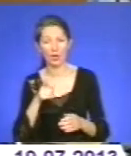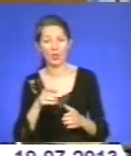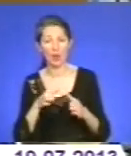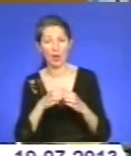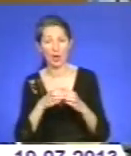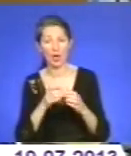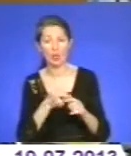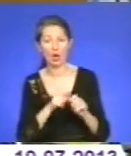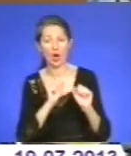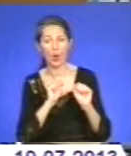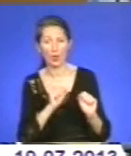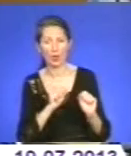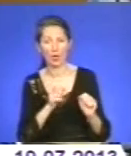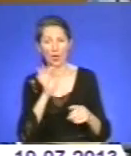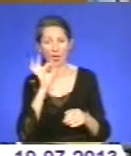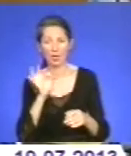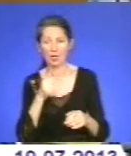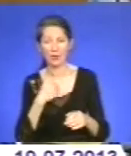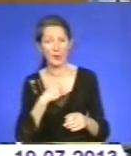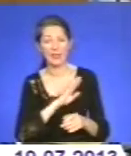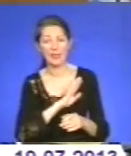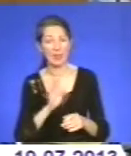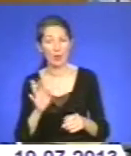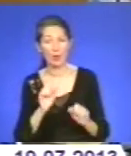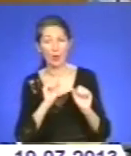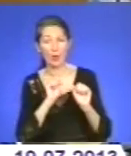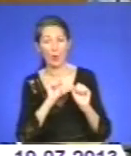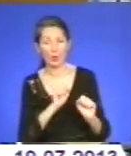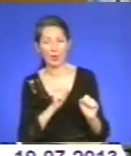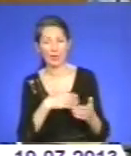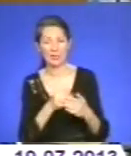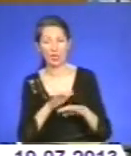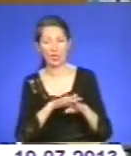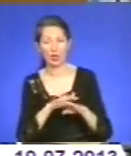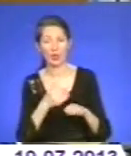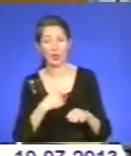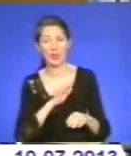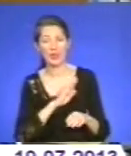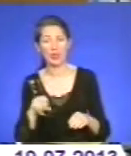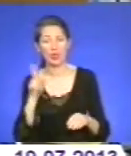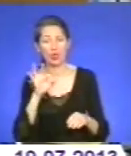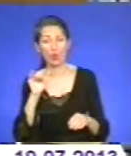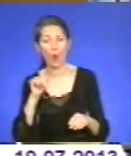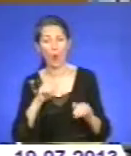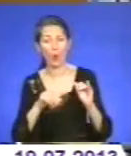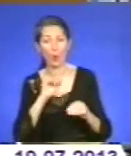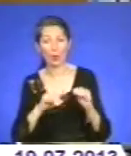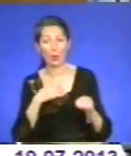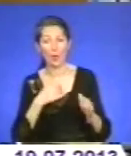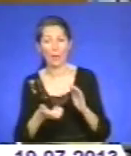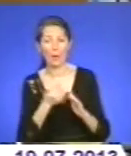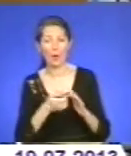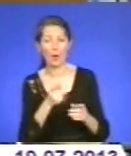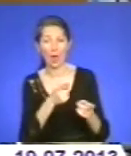яка охороняє, казала би, ми не будемо боронити свій народ, тому що ми недоукомплектовані, або нам бракує патронів,